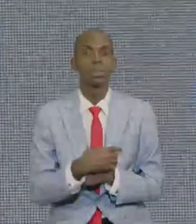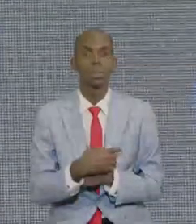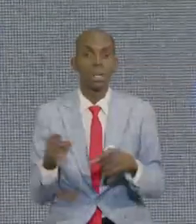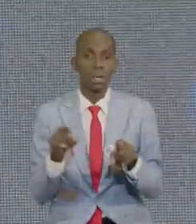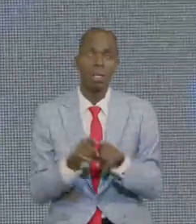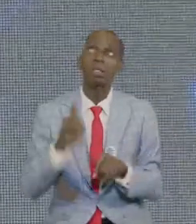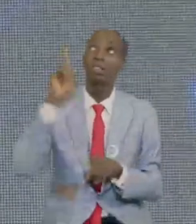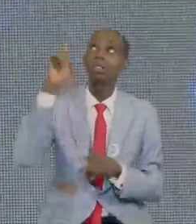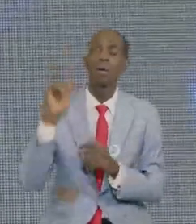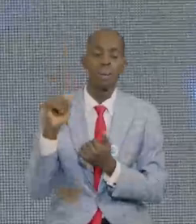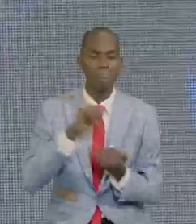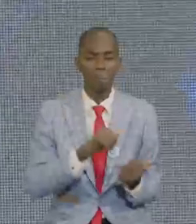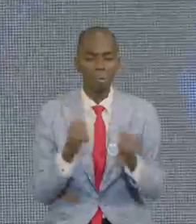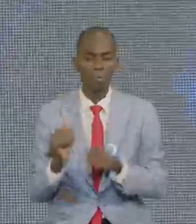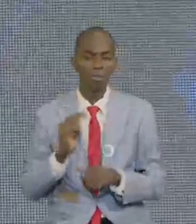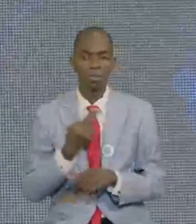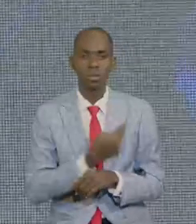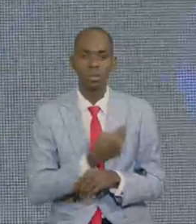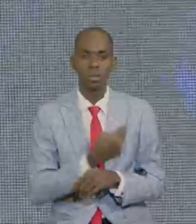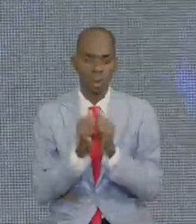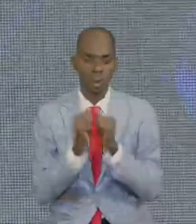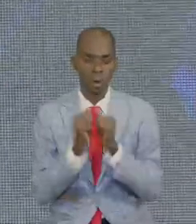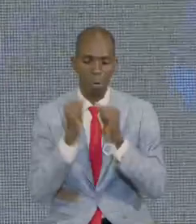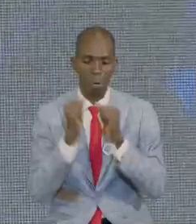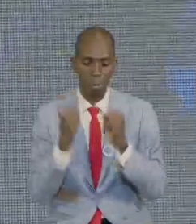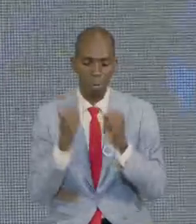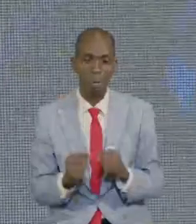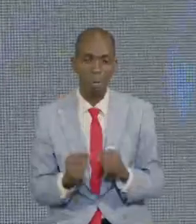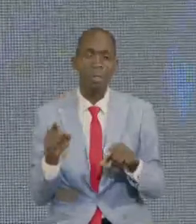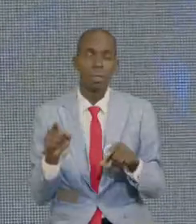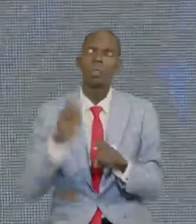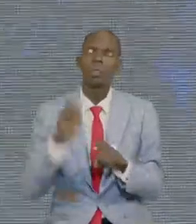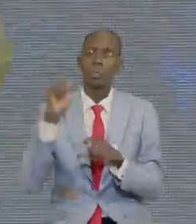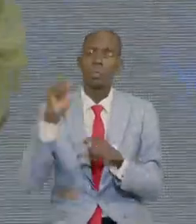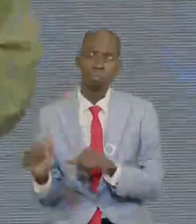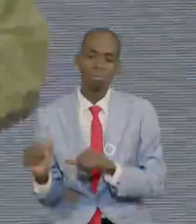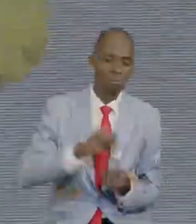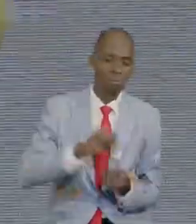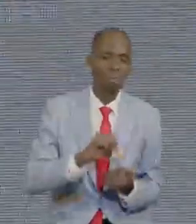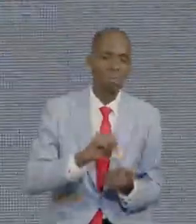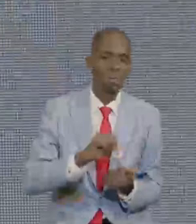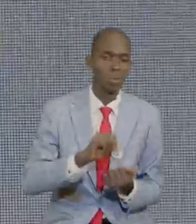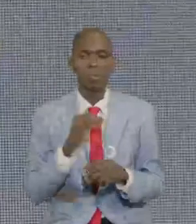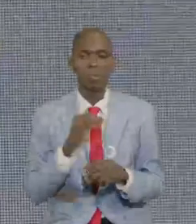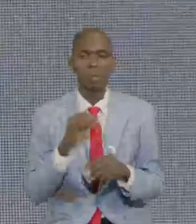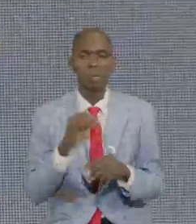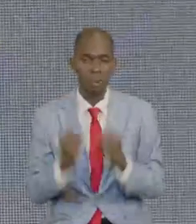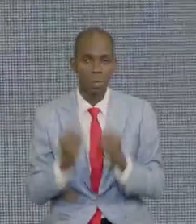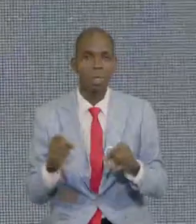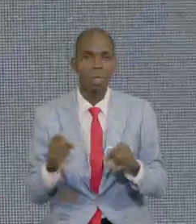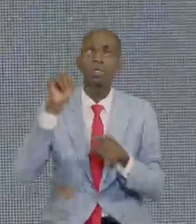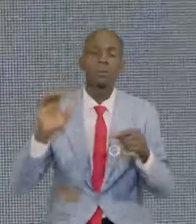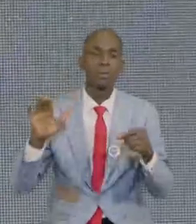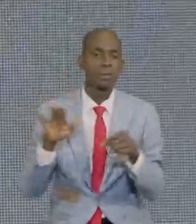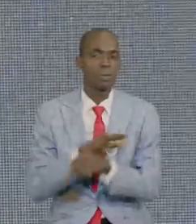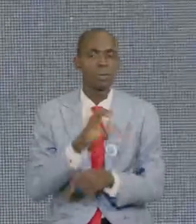baptizes us with power. Comme il nous baptise du Saint-Esprit. As he immerses us in power. Comme il nous immerge dans le Saint-Esprit. Envelops